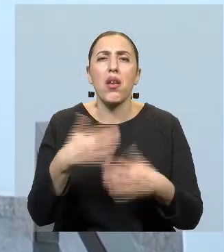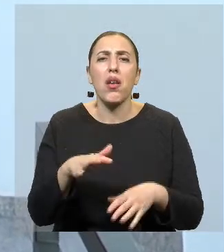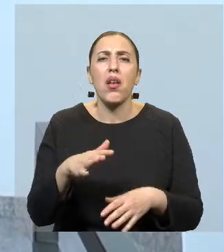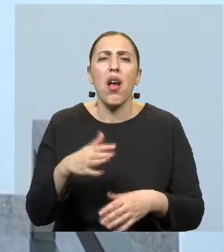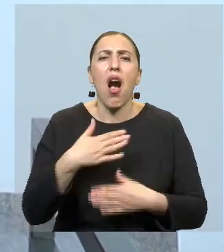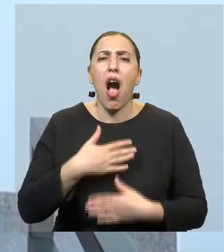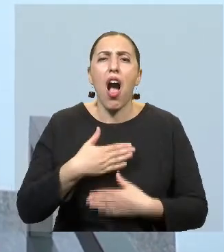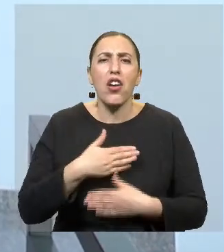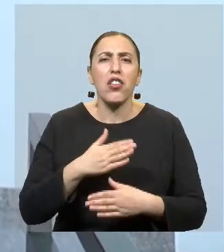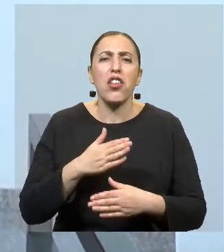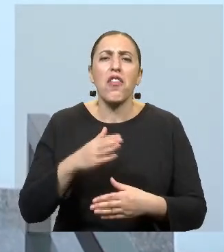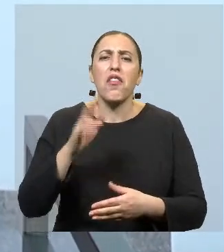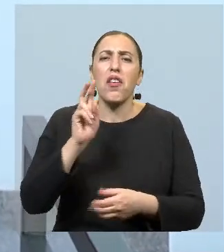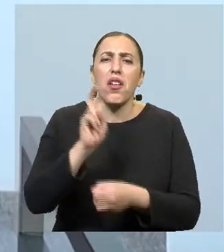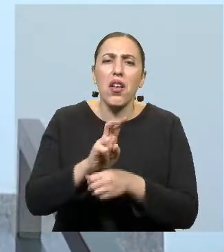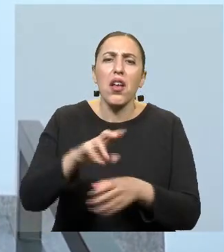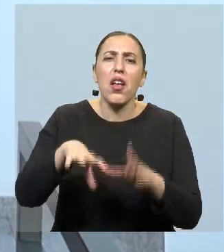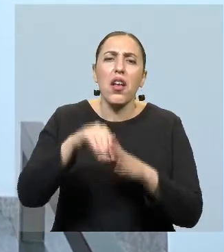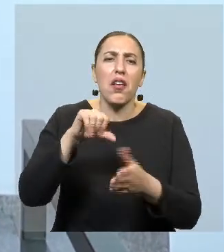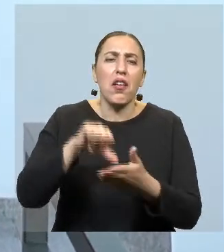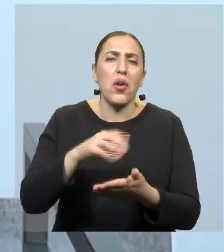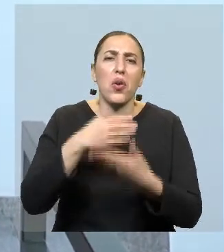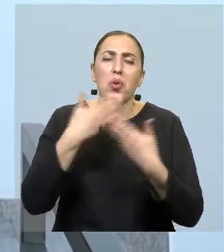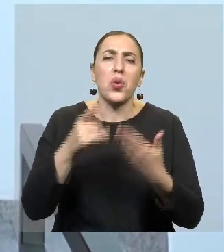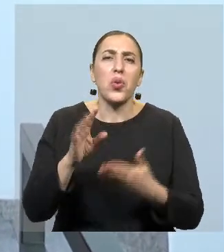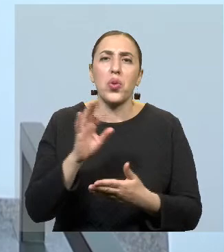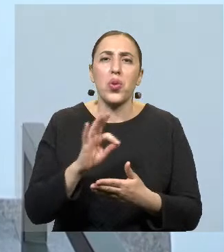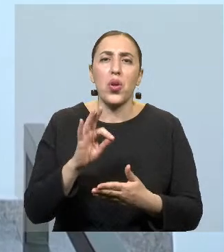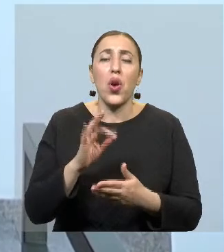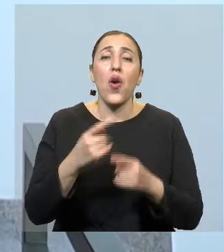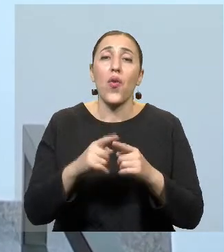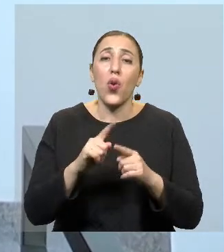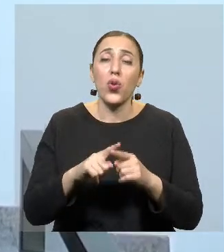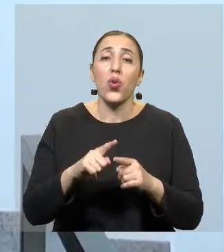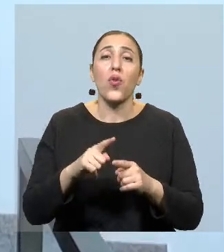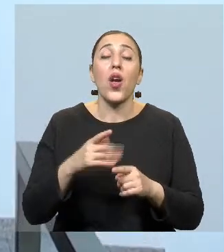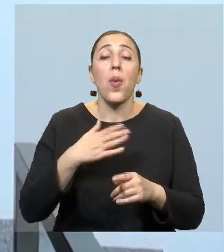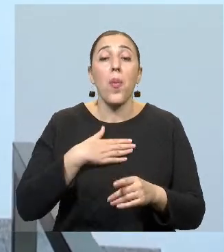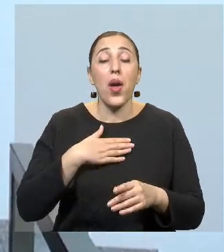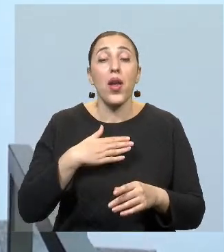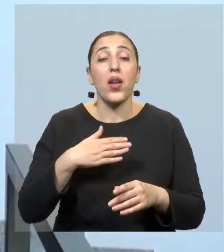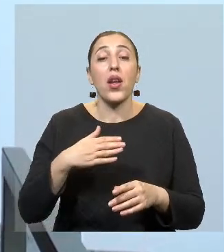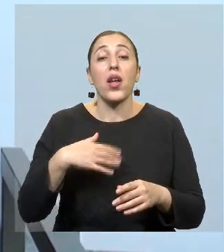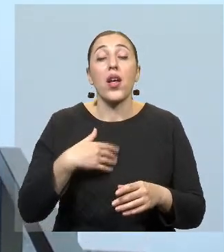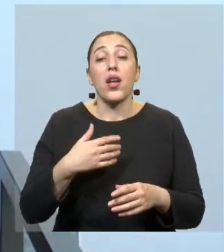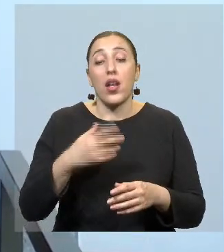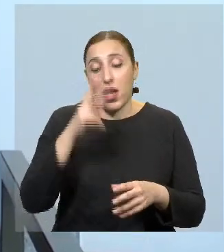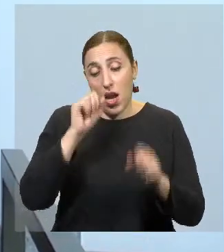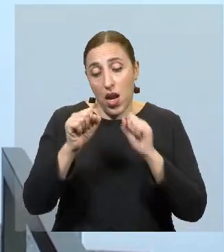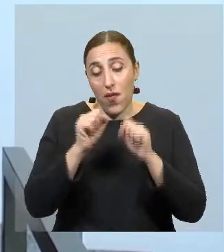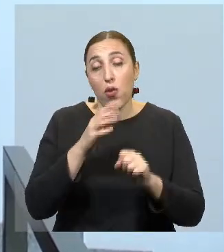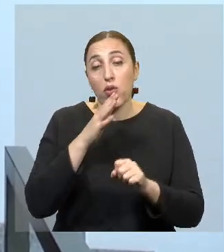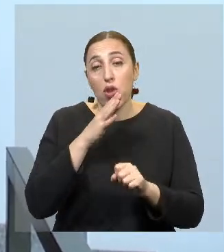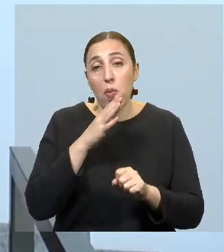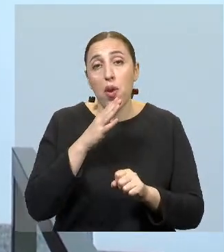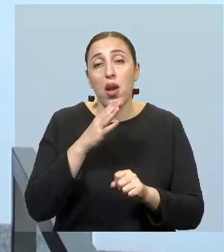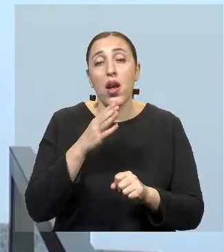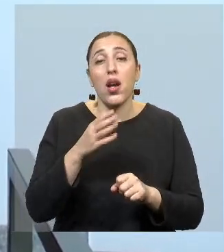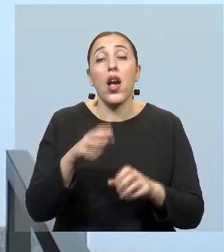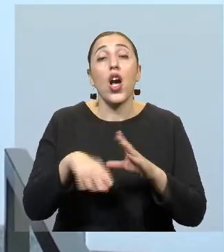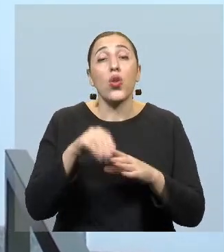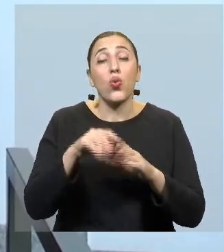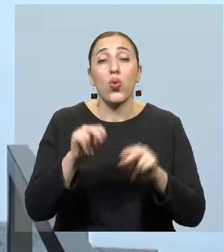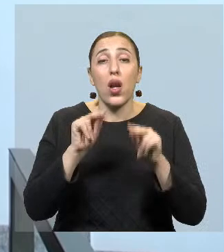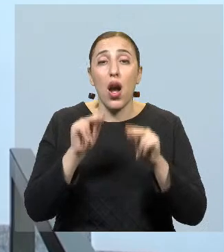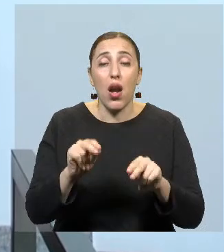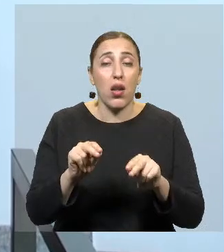իշխանության օրոգ տեղի ունենում անընթատ, հարթար և ազատ մտրություններ։ Մասնակցության ծությանիշը նդաք հաղաքացիներն են որոշում,